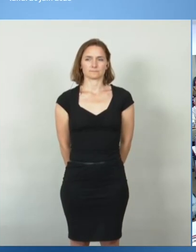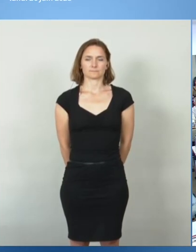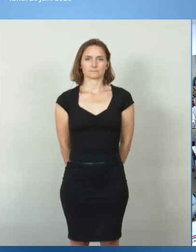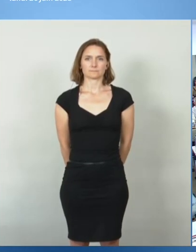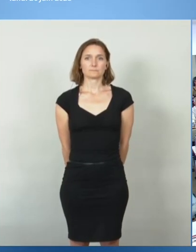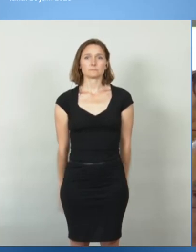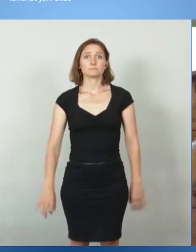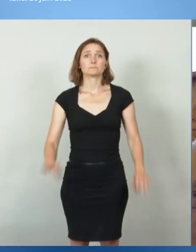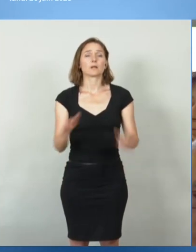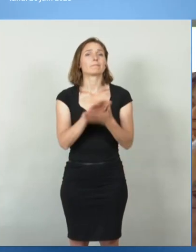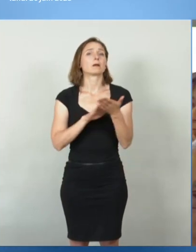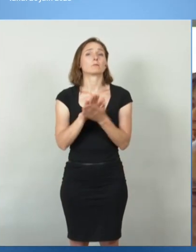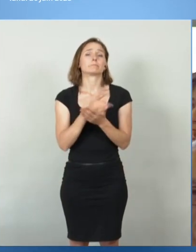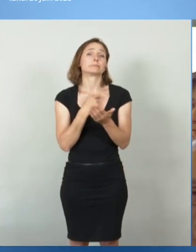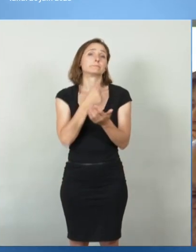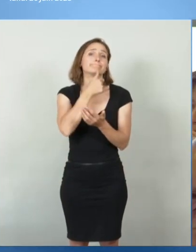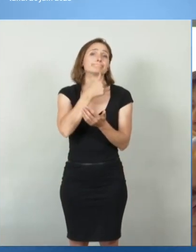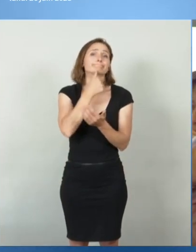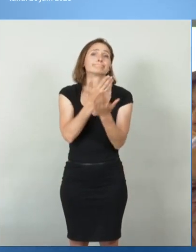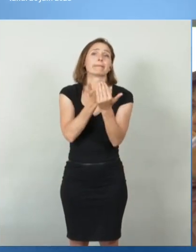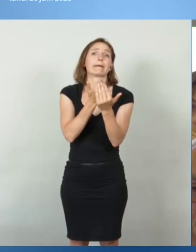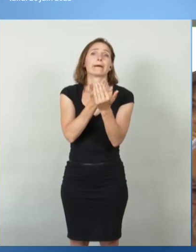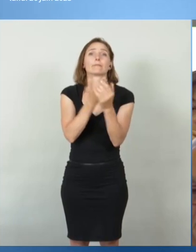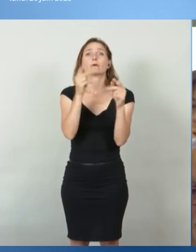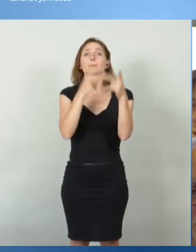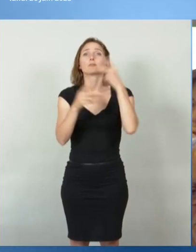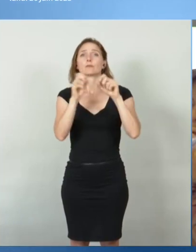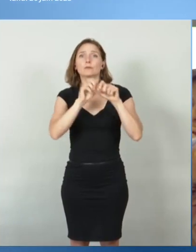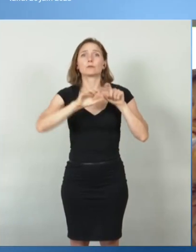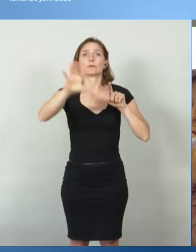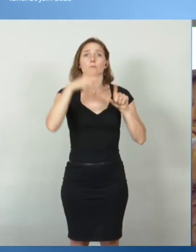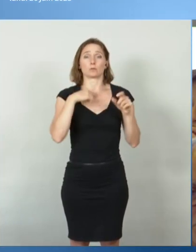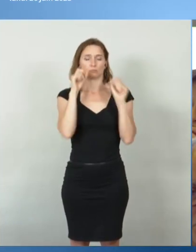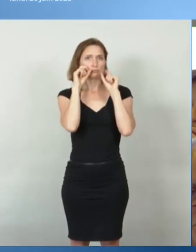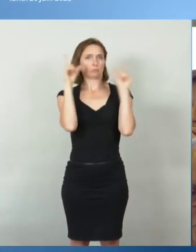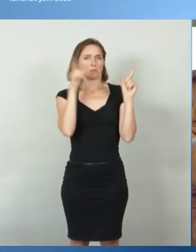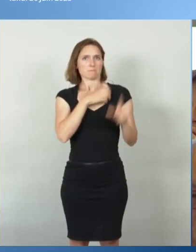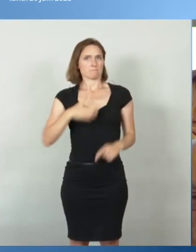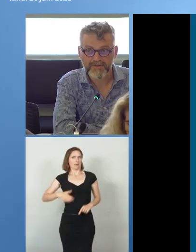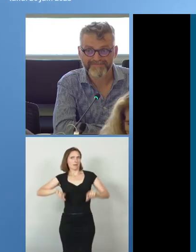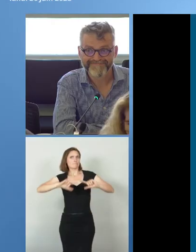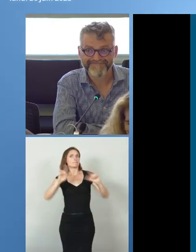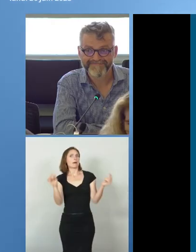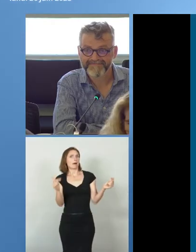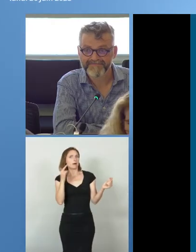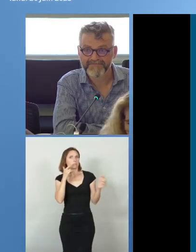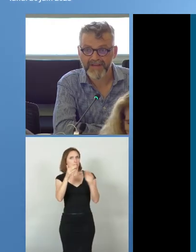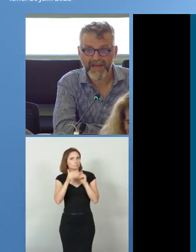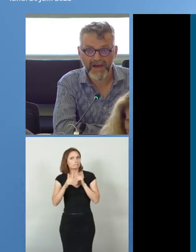oui excusez-moi en attendant que la présentation puisse être montrée je suis surprise que le maire ne soit pas revenu pour la suite du conseil municipal